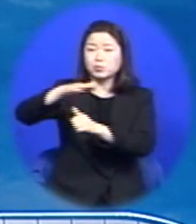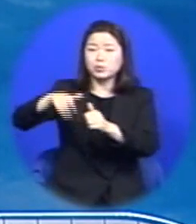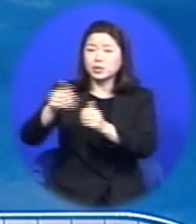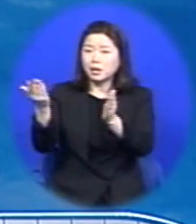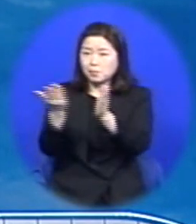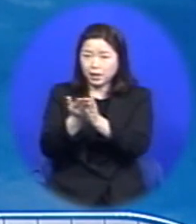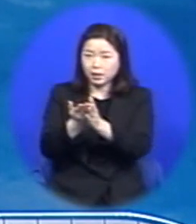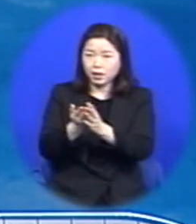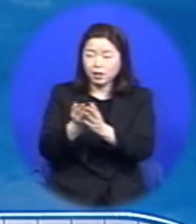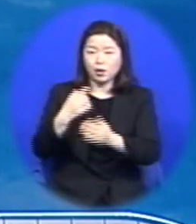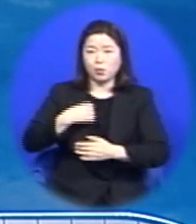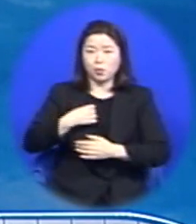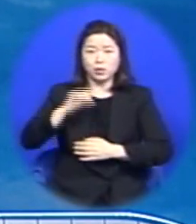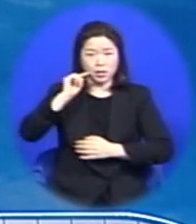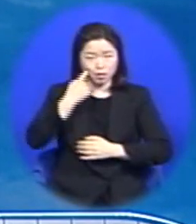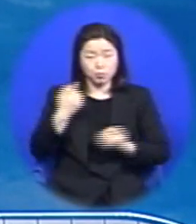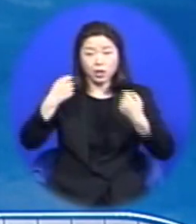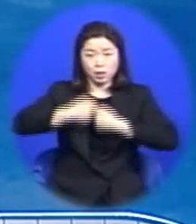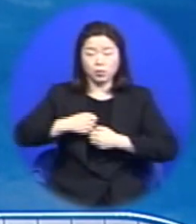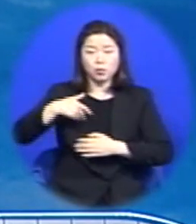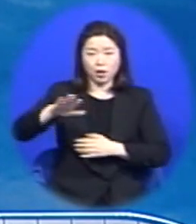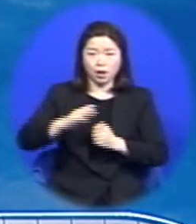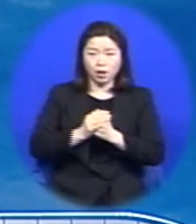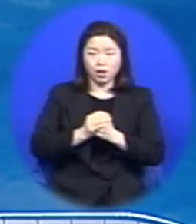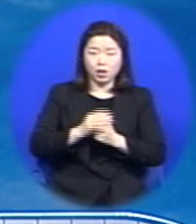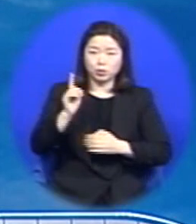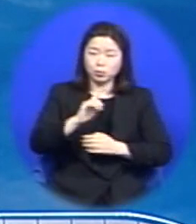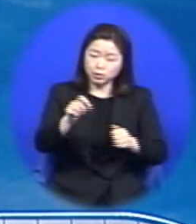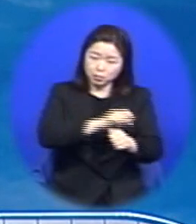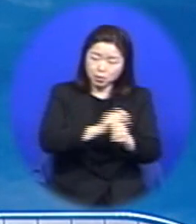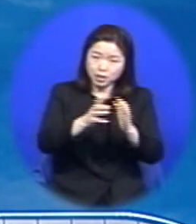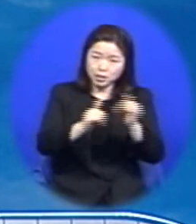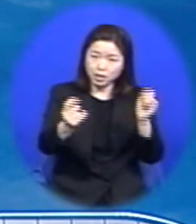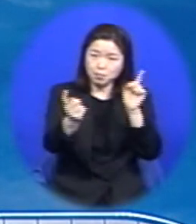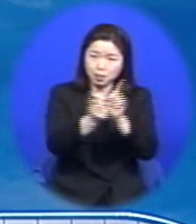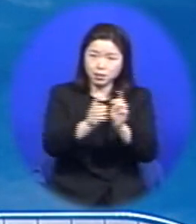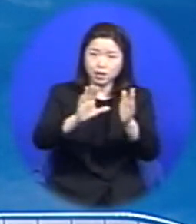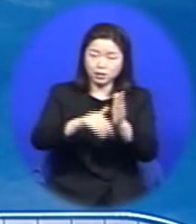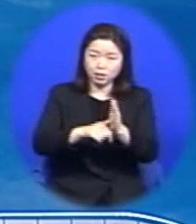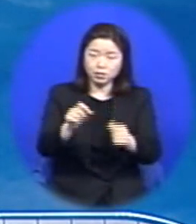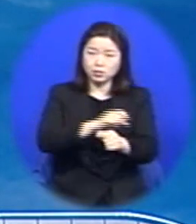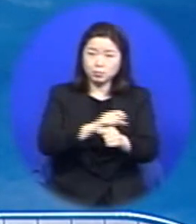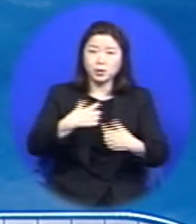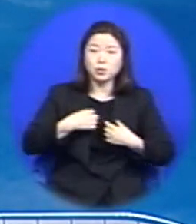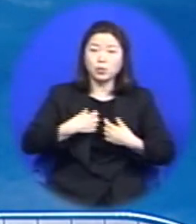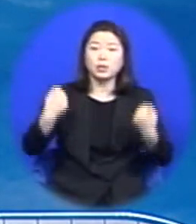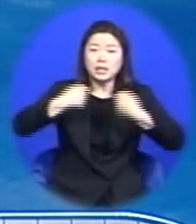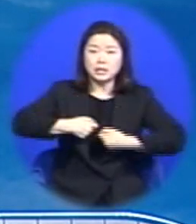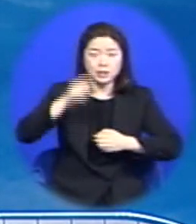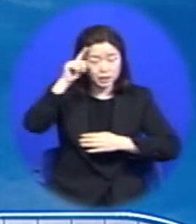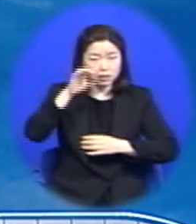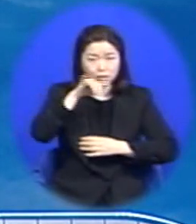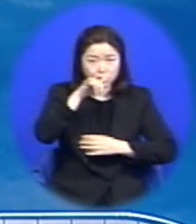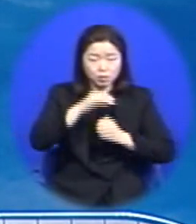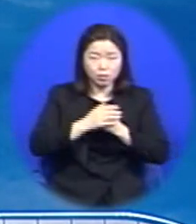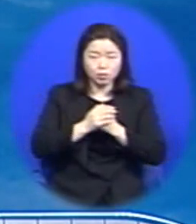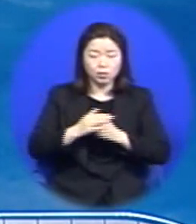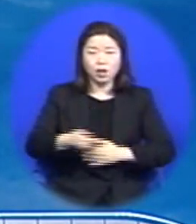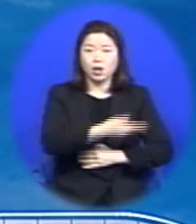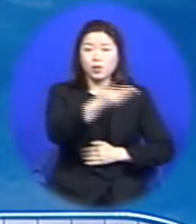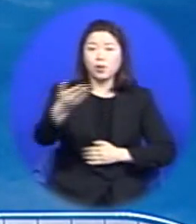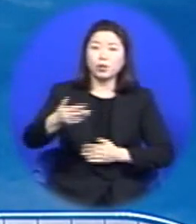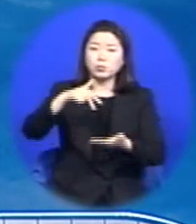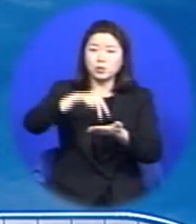특별한 사람을 만나러 갈 때는 특별한 옷을 신경 쓰실 거예요. 여러분에게 있어서 이 예배에